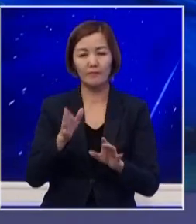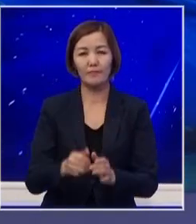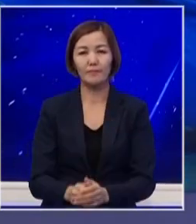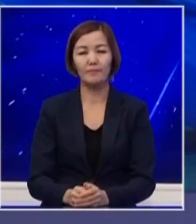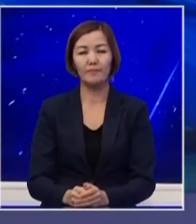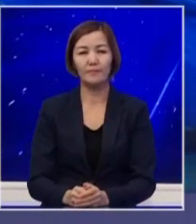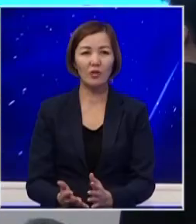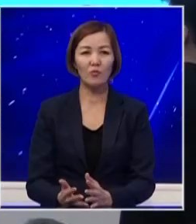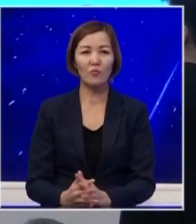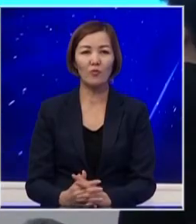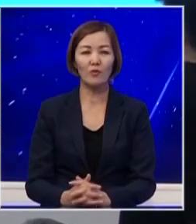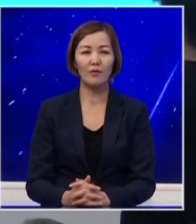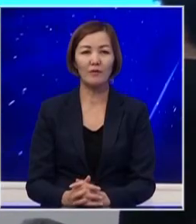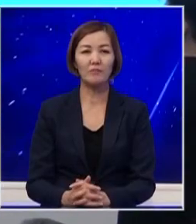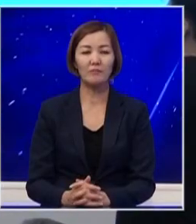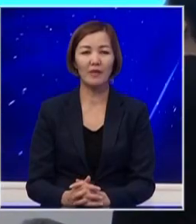қатысын.